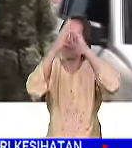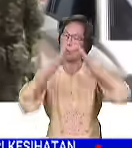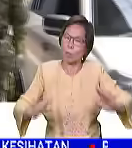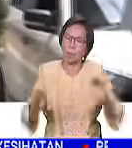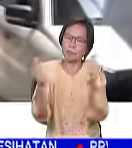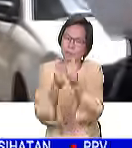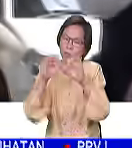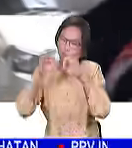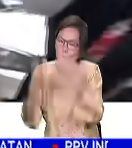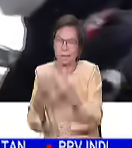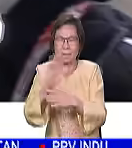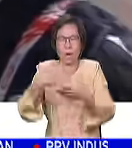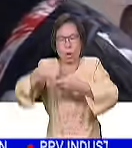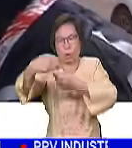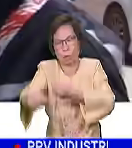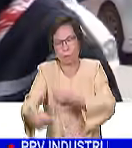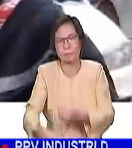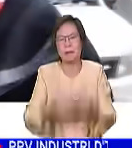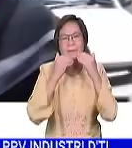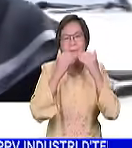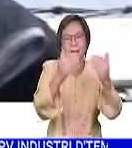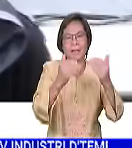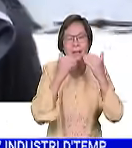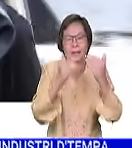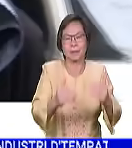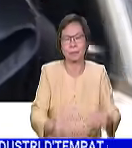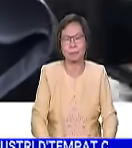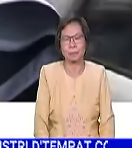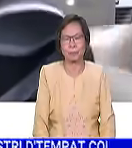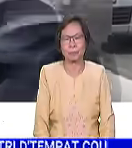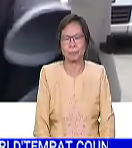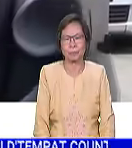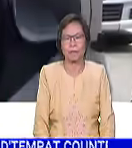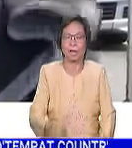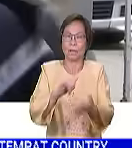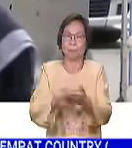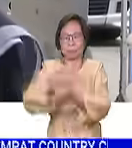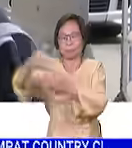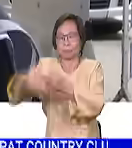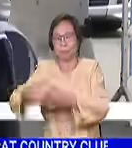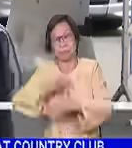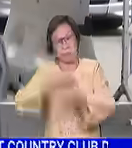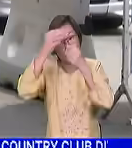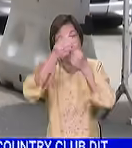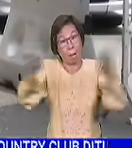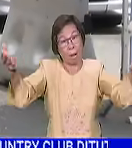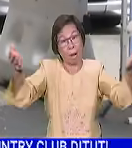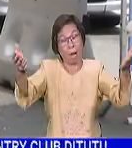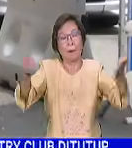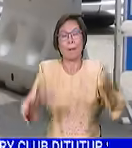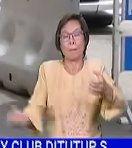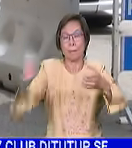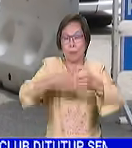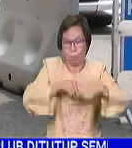dengan family kita yang ada. Baik, terima kasih tuan atas perkongsian itu tadi. Baik, itu sahaja yang dapat saya kongsikan maklumat terkini